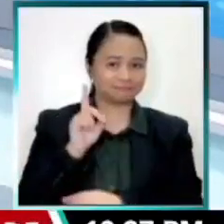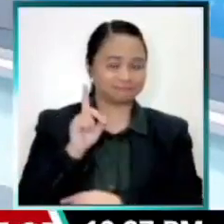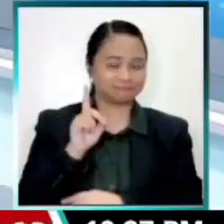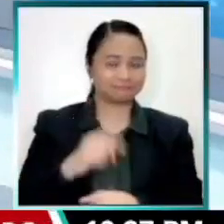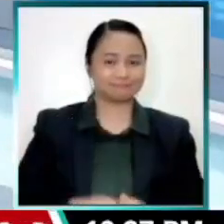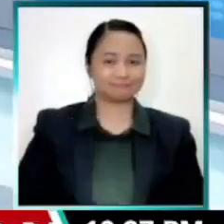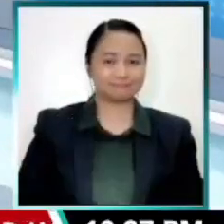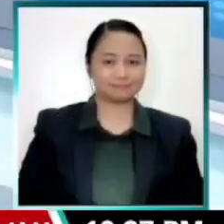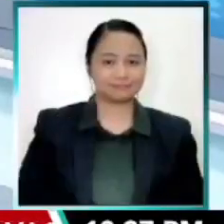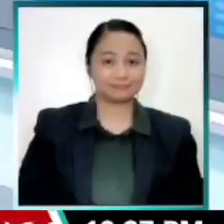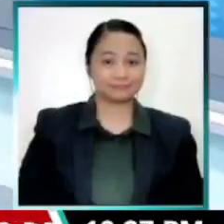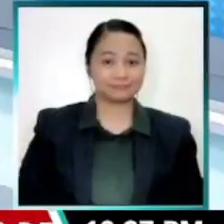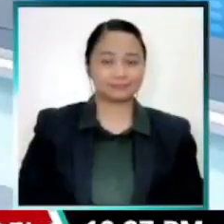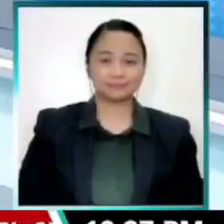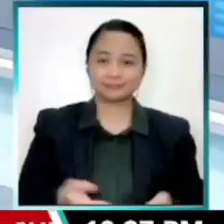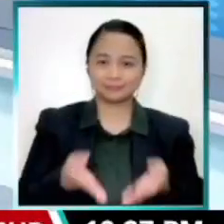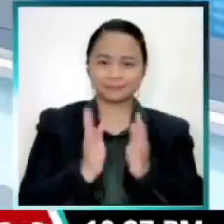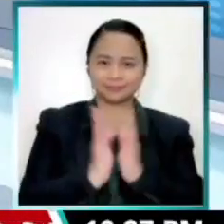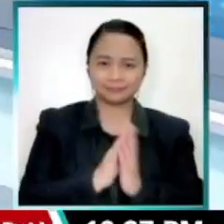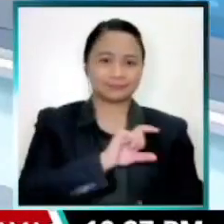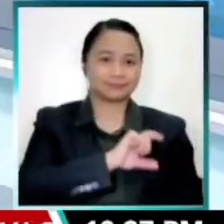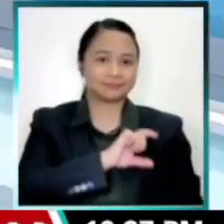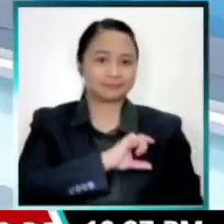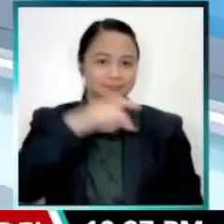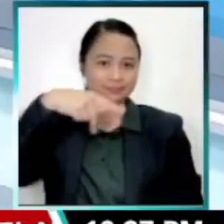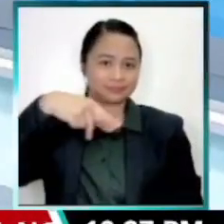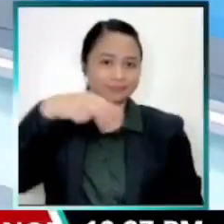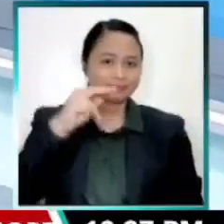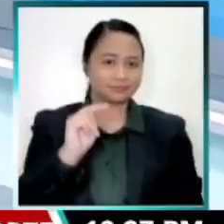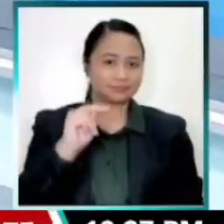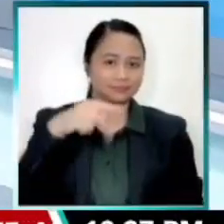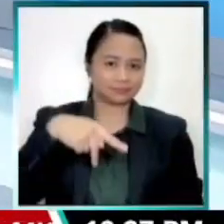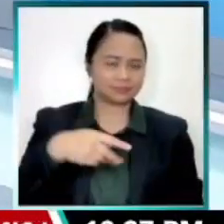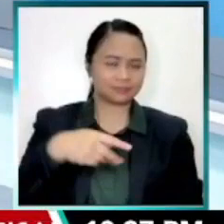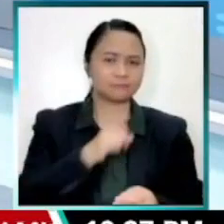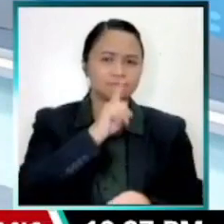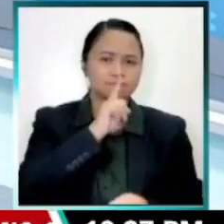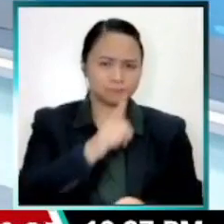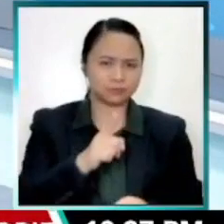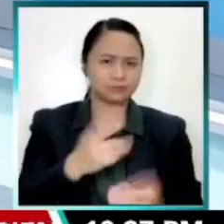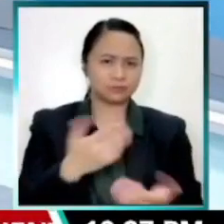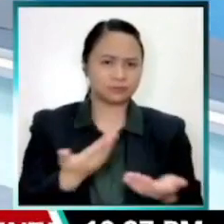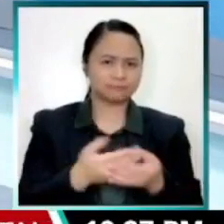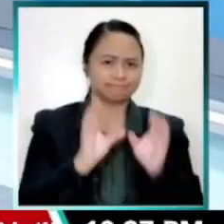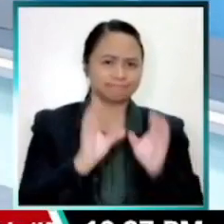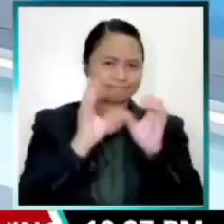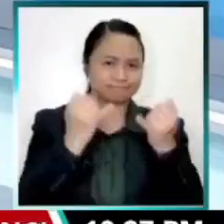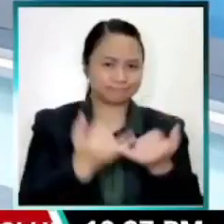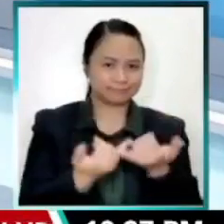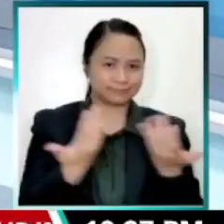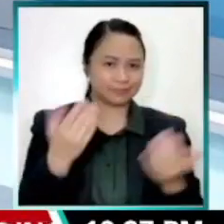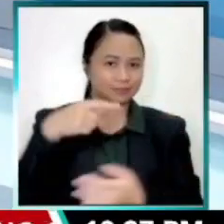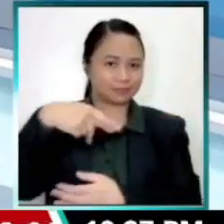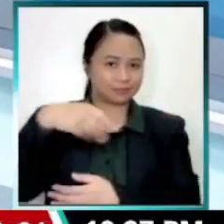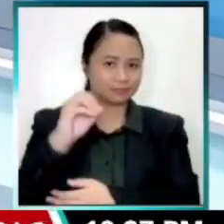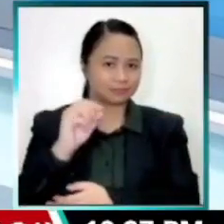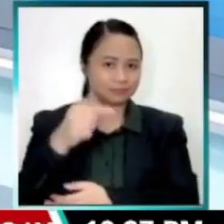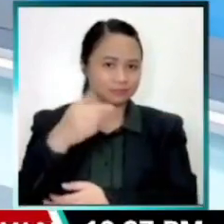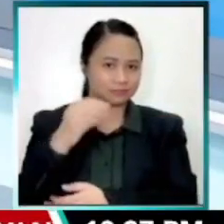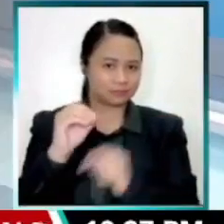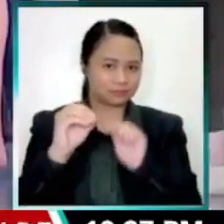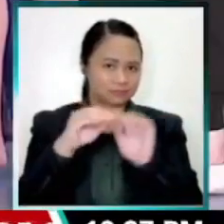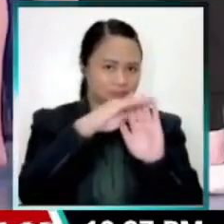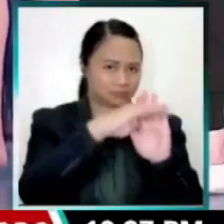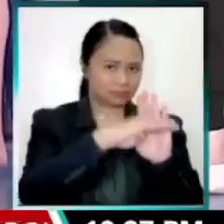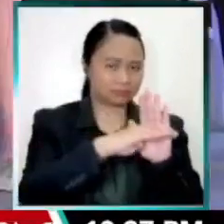hinihingi ng PNP ang listahan ng mga lehitimong Philippine offshore gaming operators sa bansa, pati ang datos ng mga empleyado nito.